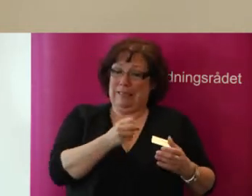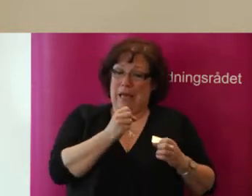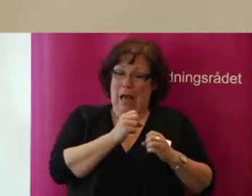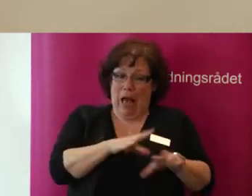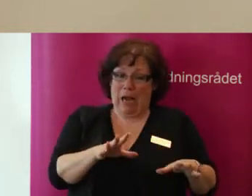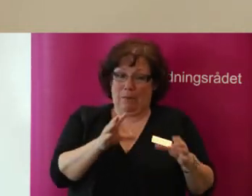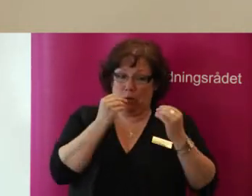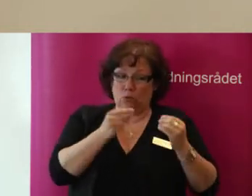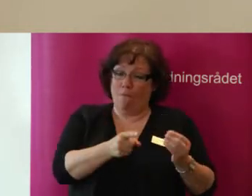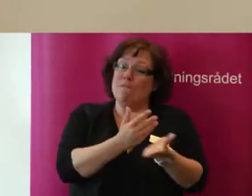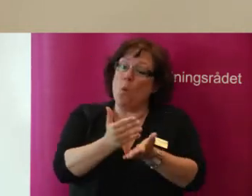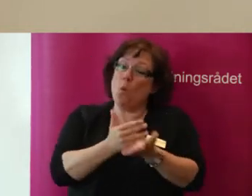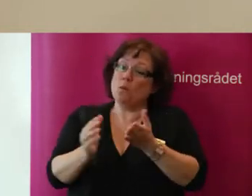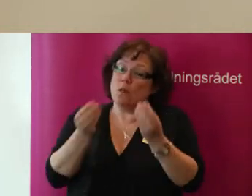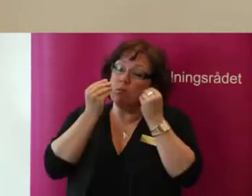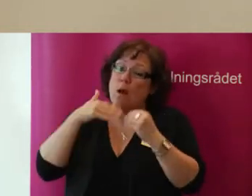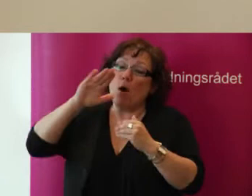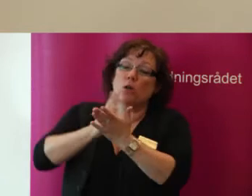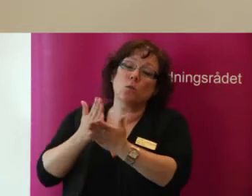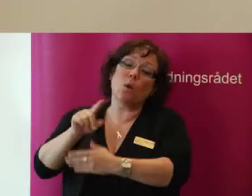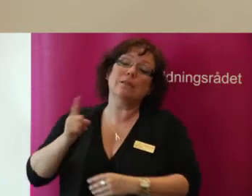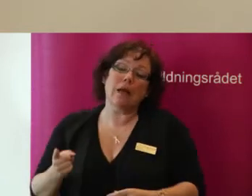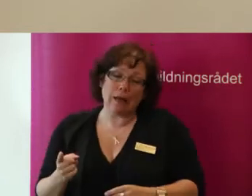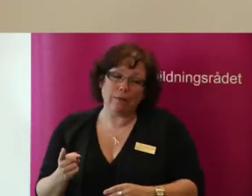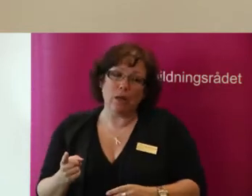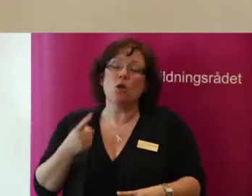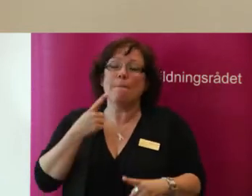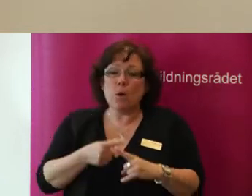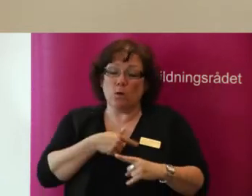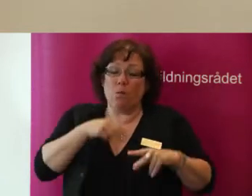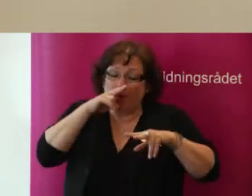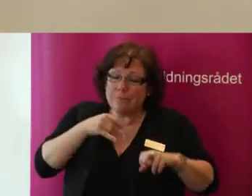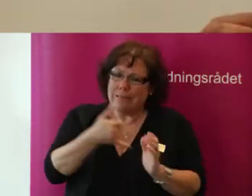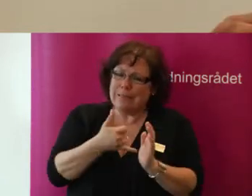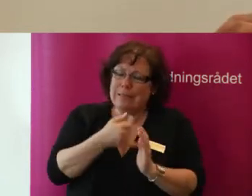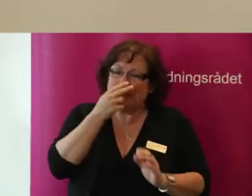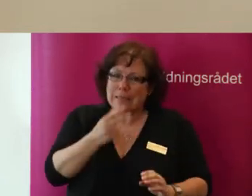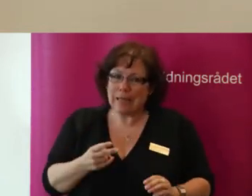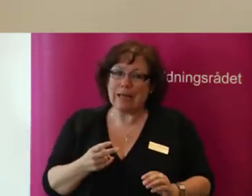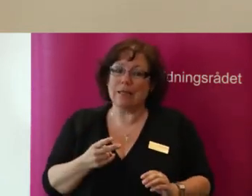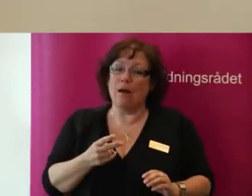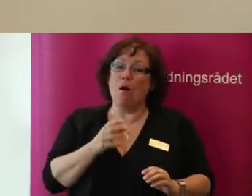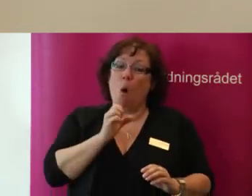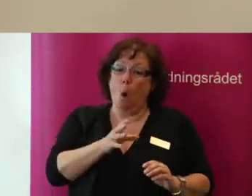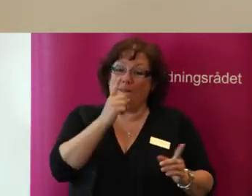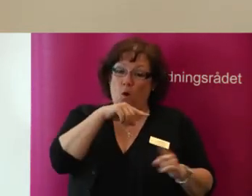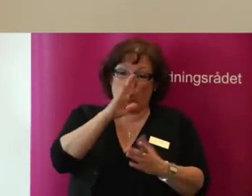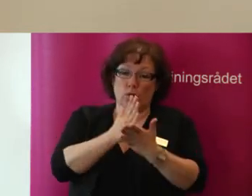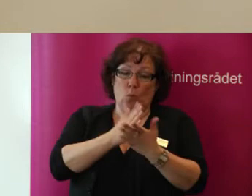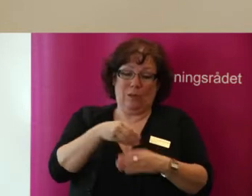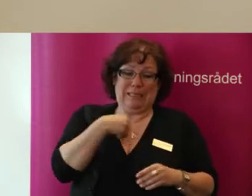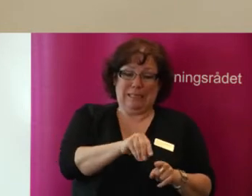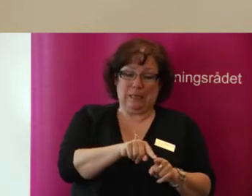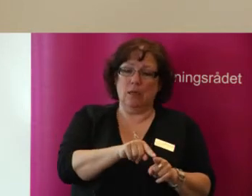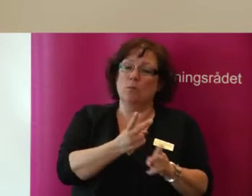vidare på högskola. Det vi också ser på undersökningen, det är att genom folkhögskolinsatsen så har man